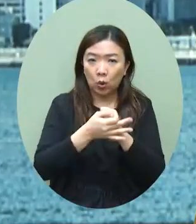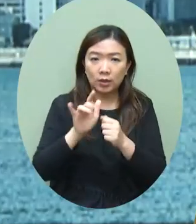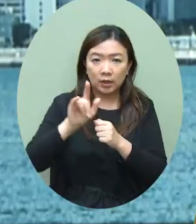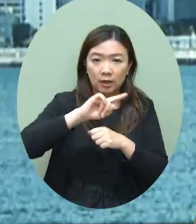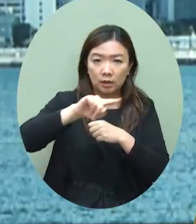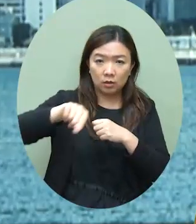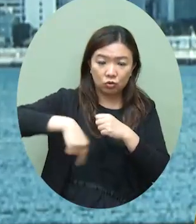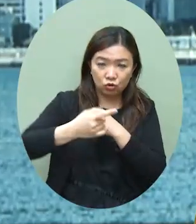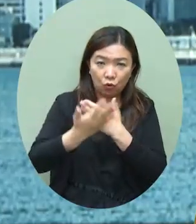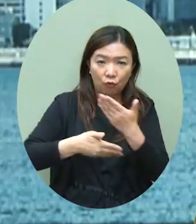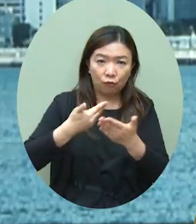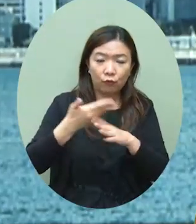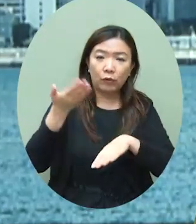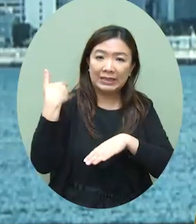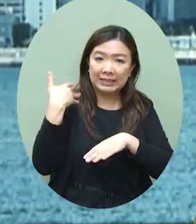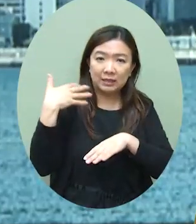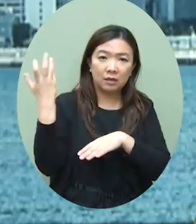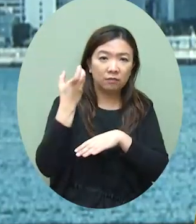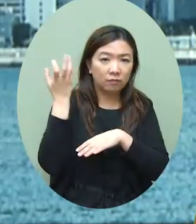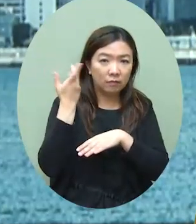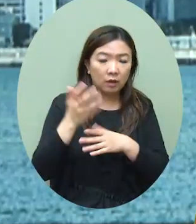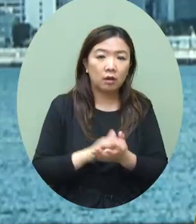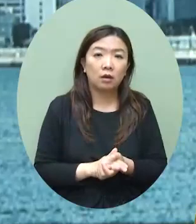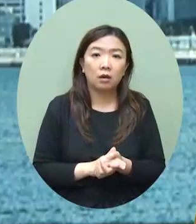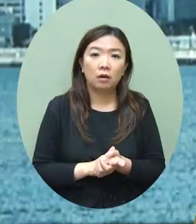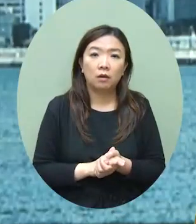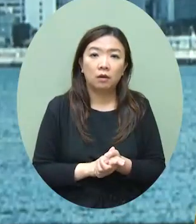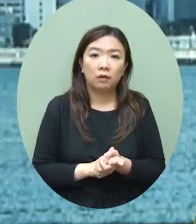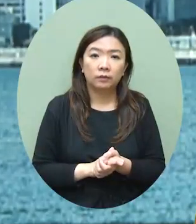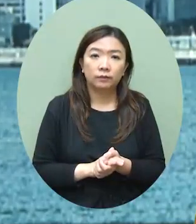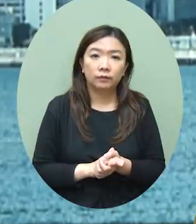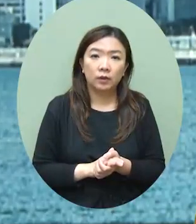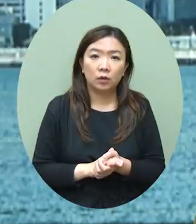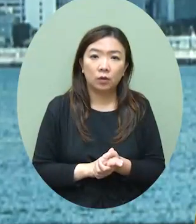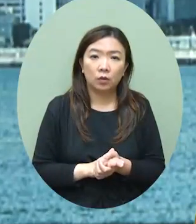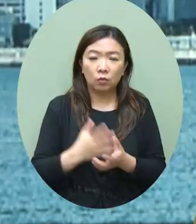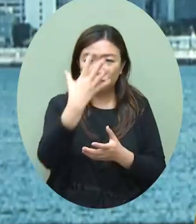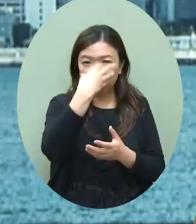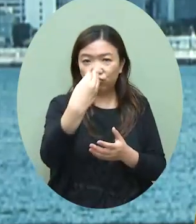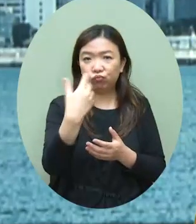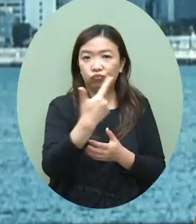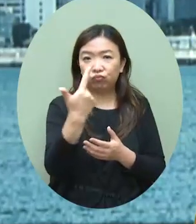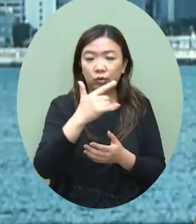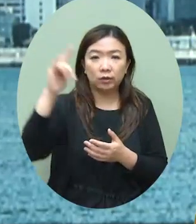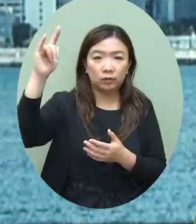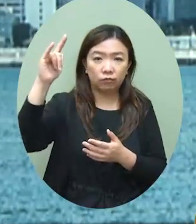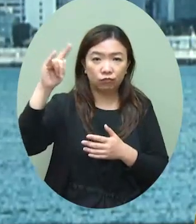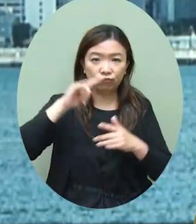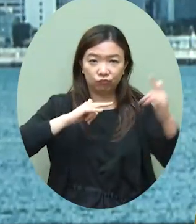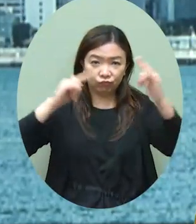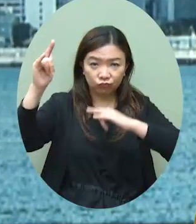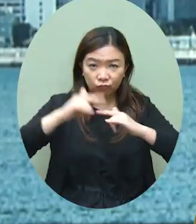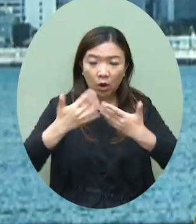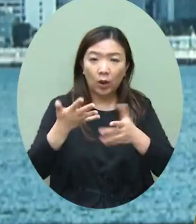嗰種嘅熱鬧，同埋亦都可以吸引更加多嘅航班咧，係同